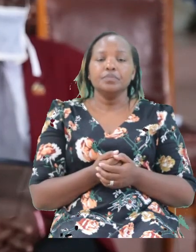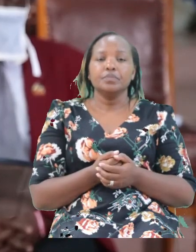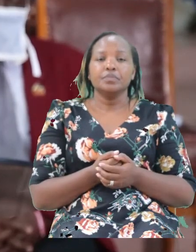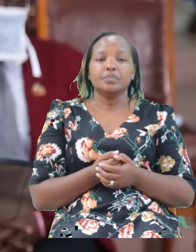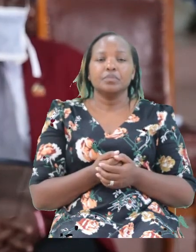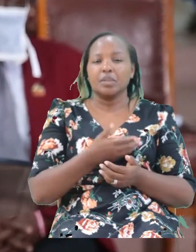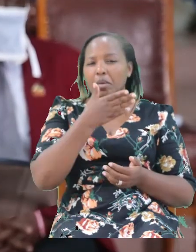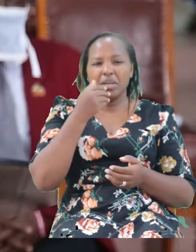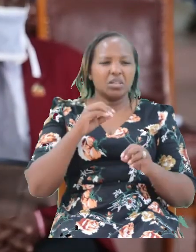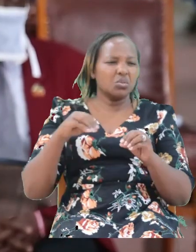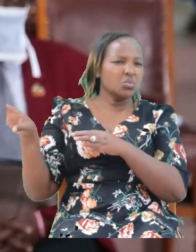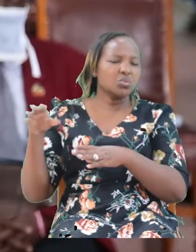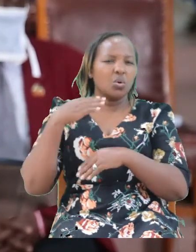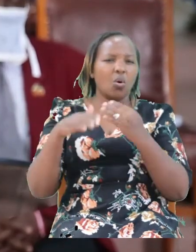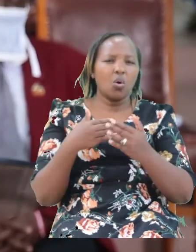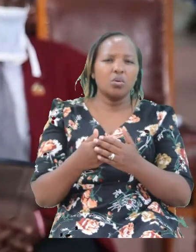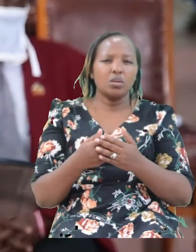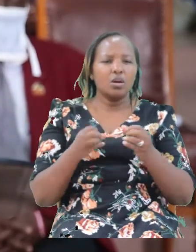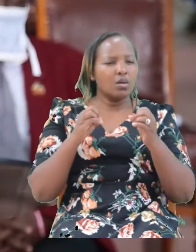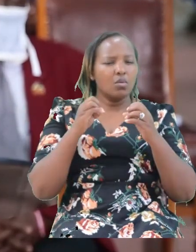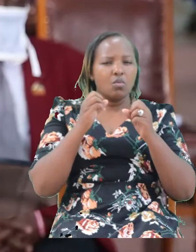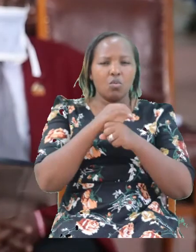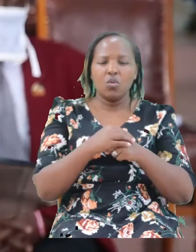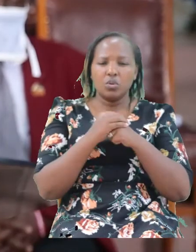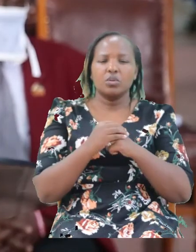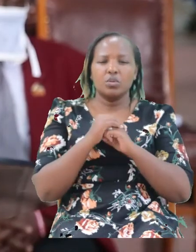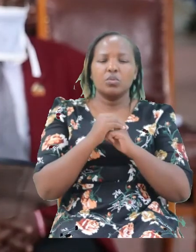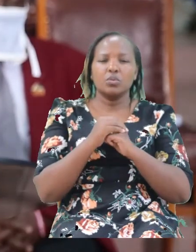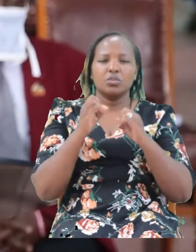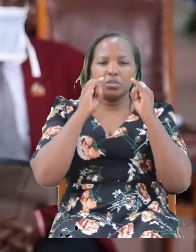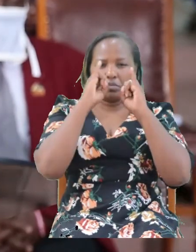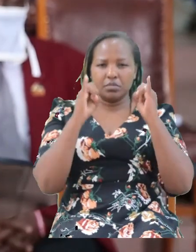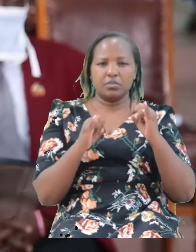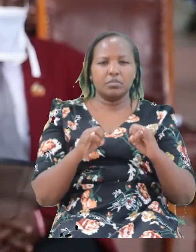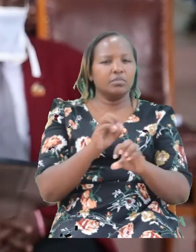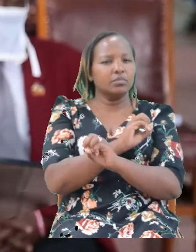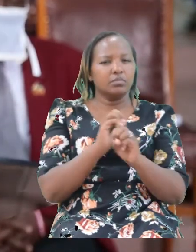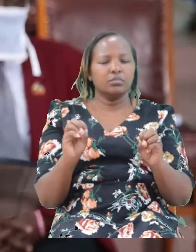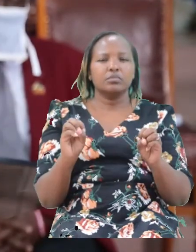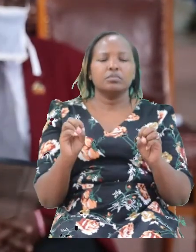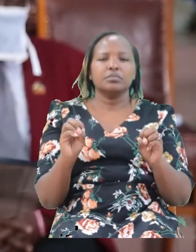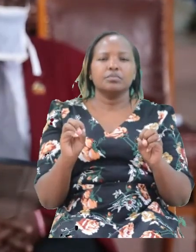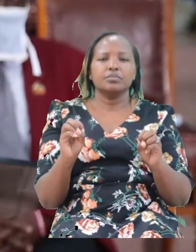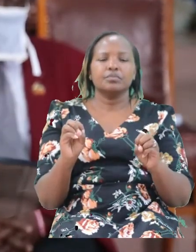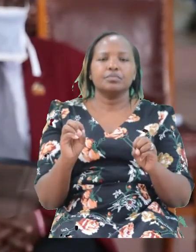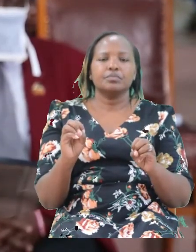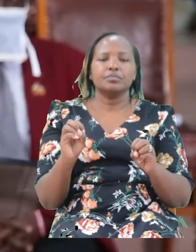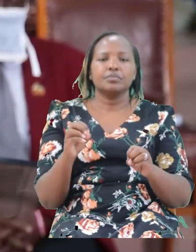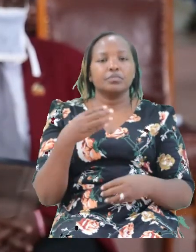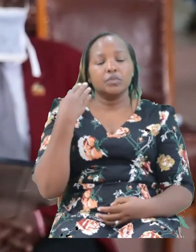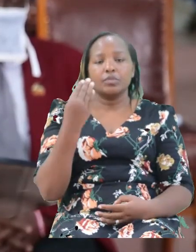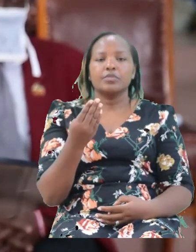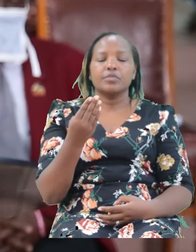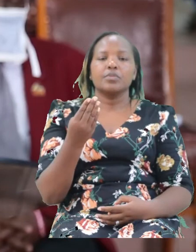Afadhali upoteze yote lakini usinamilie na kuabudu na kutumikia miungu mingine. Namba hiyo ni ya tatu.